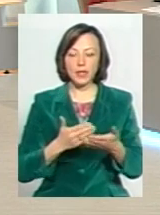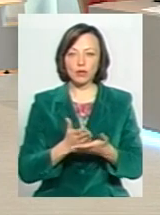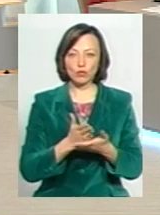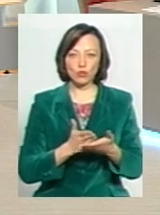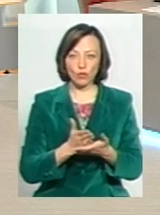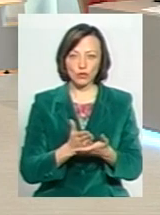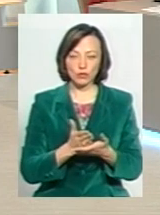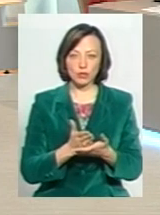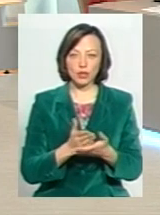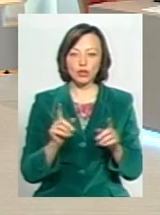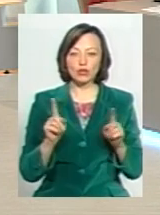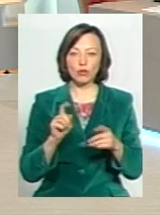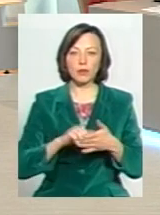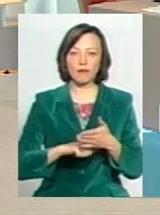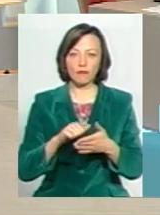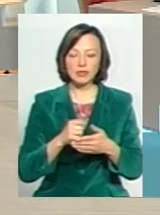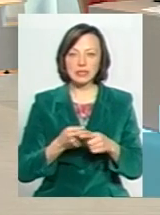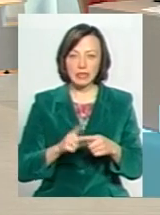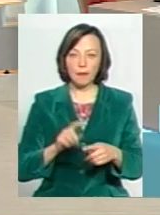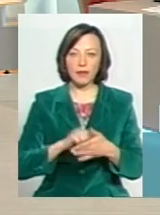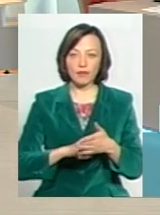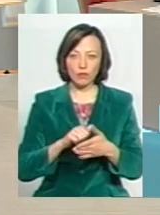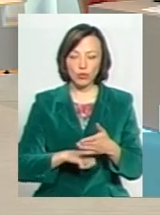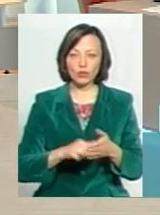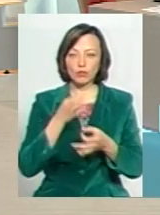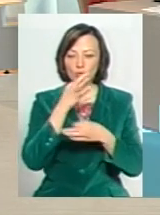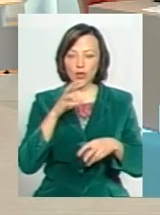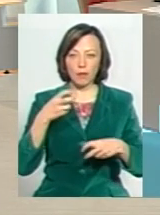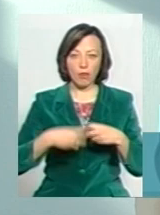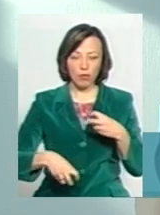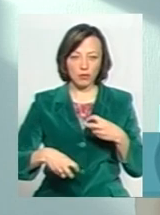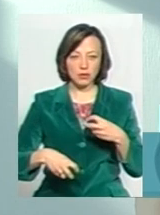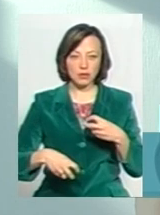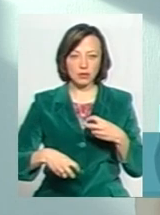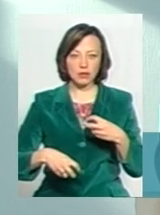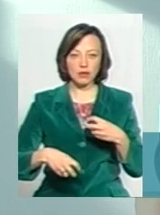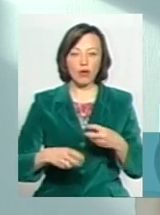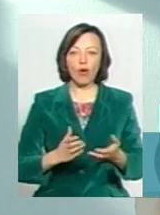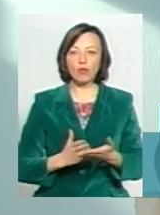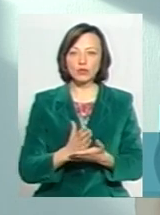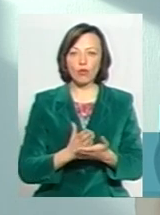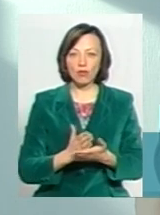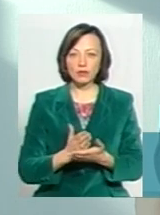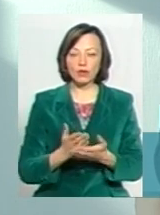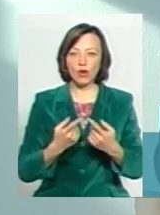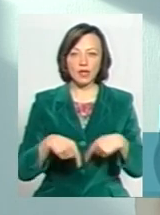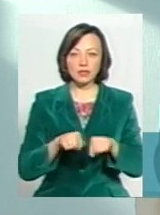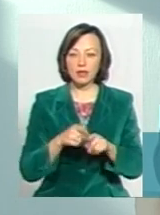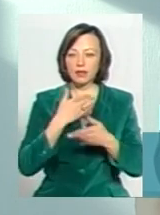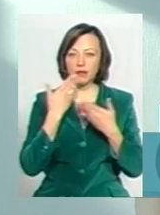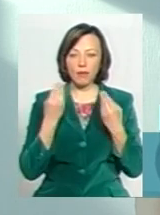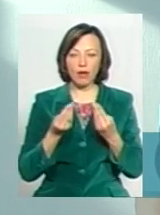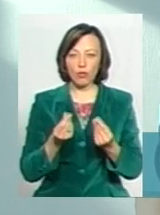обслуговуючою. Що приводить до того, що при будь-якій поломці в обслуговуючі не накопичуються кошти